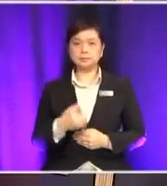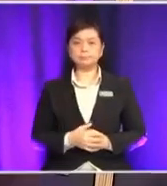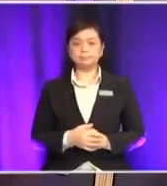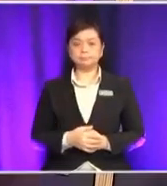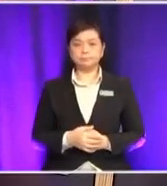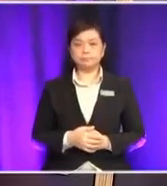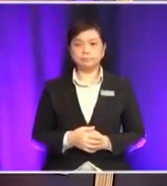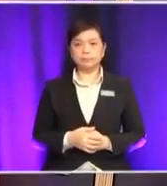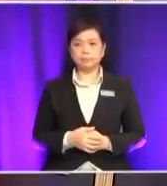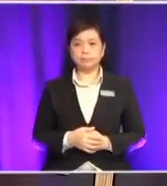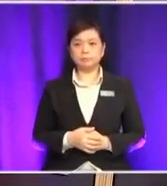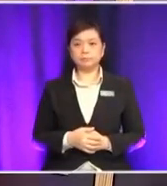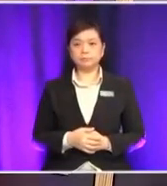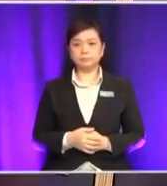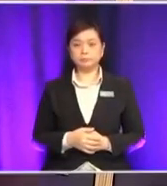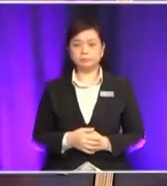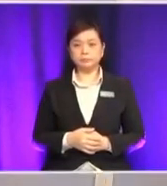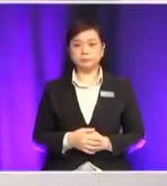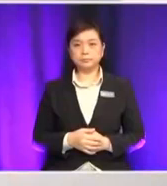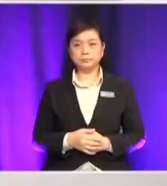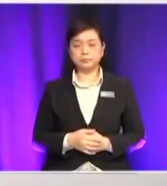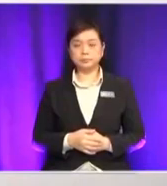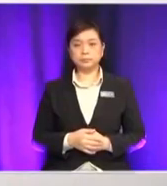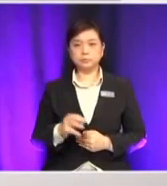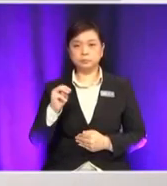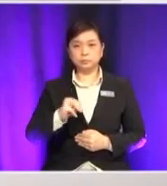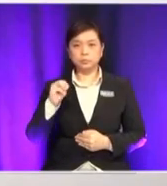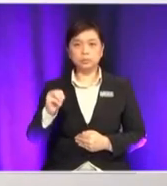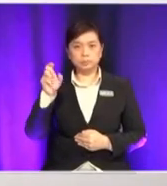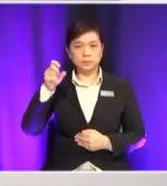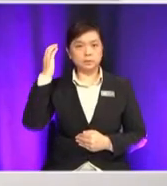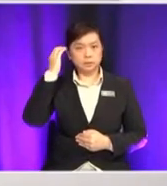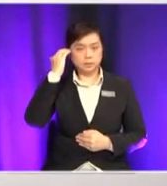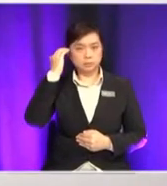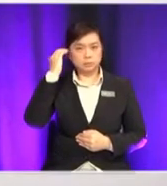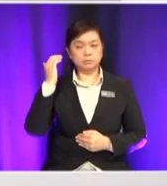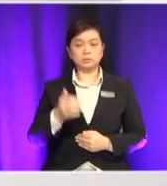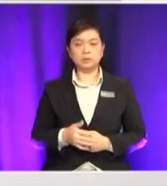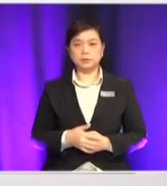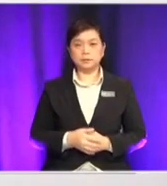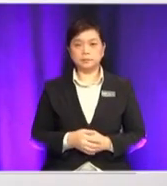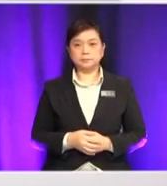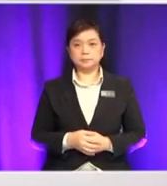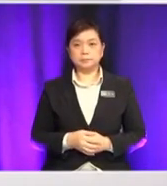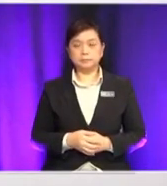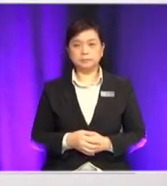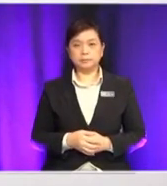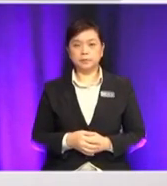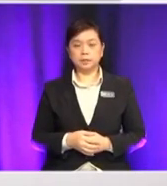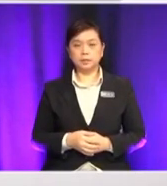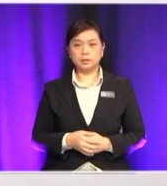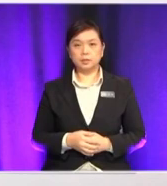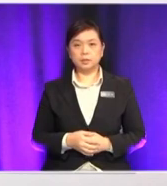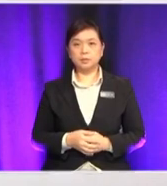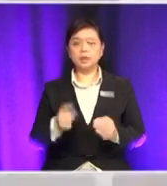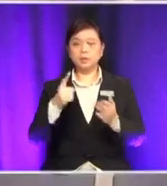ini yang murid-murid kenali guru-guru juga ya tekankan pada anak murid kita Apakah